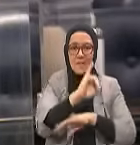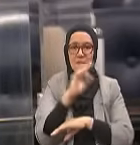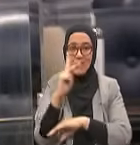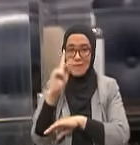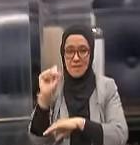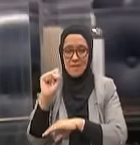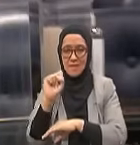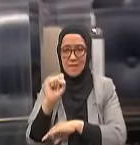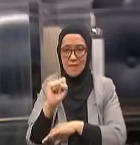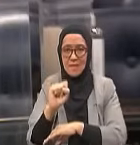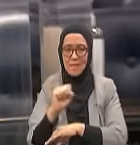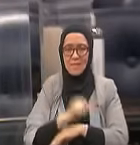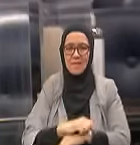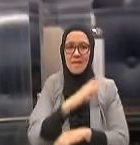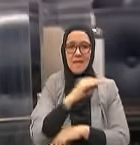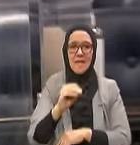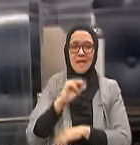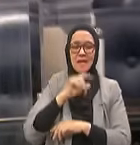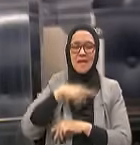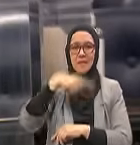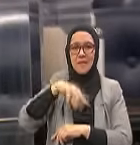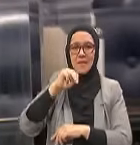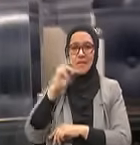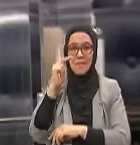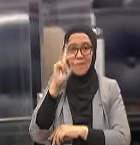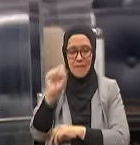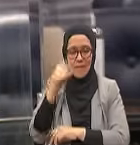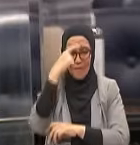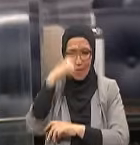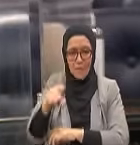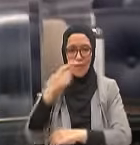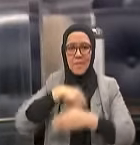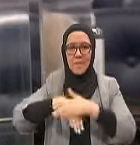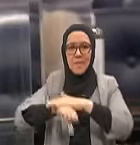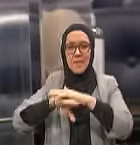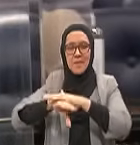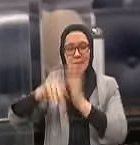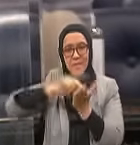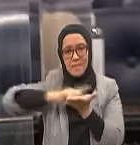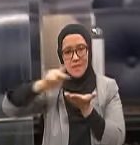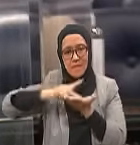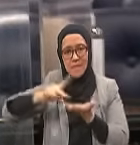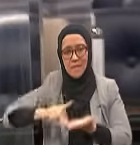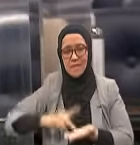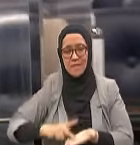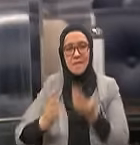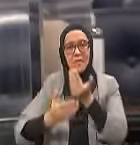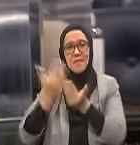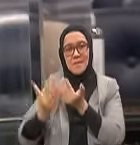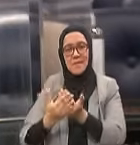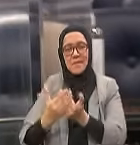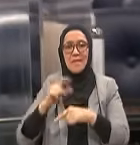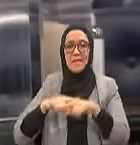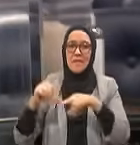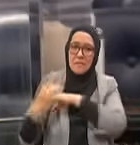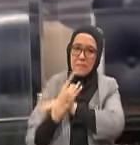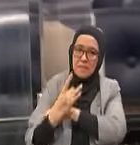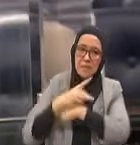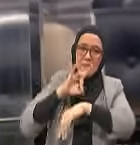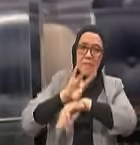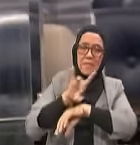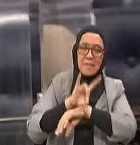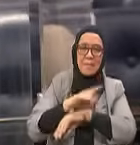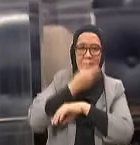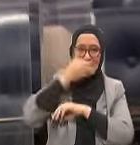dengan izin pimcs untuk mengakses pembiayaan kemudahan dari mata chat dengan